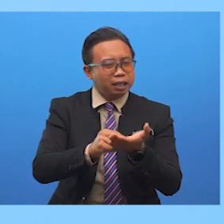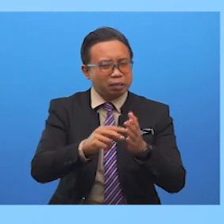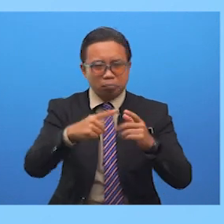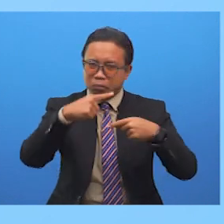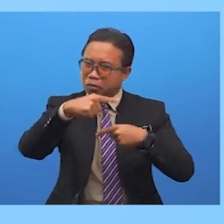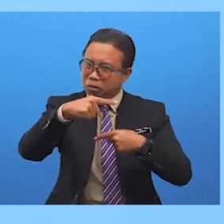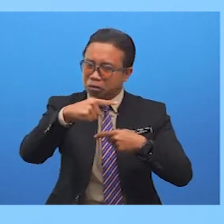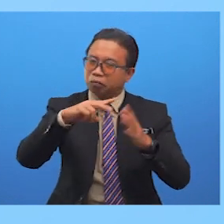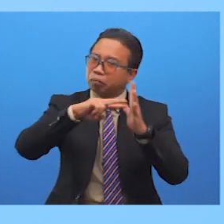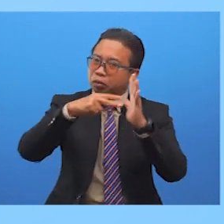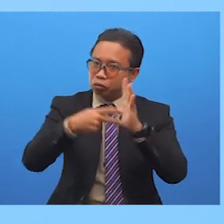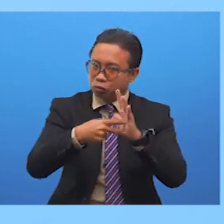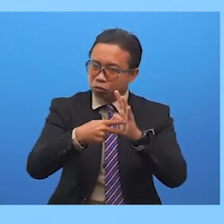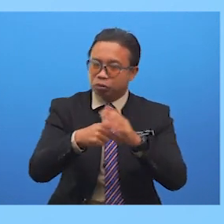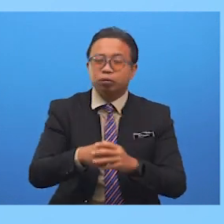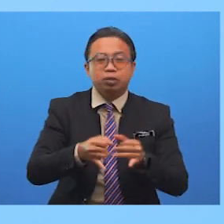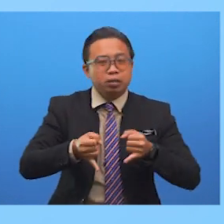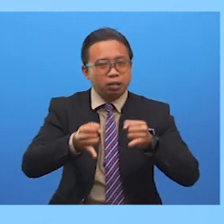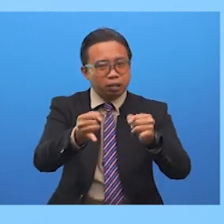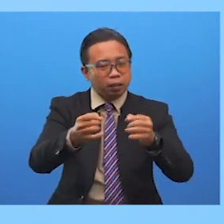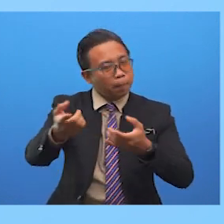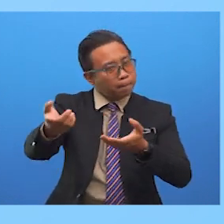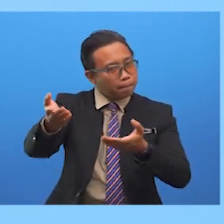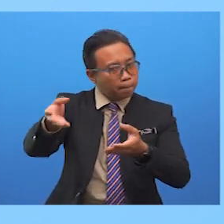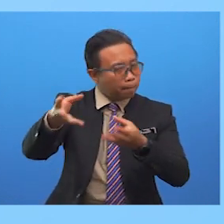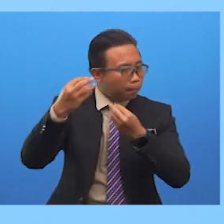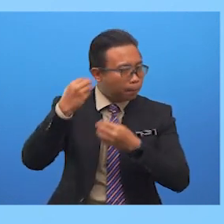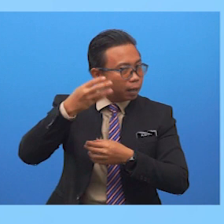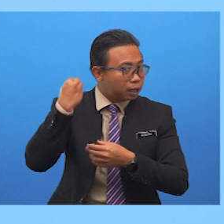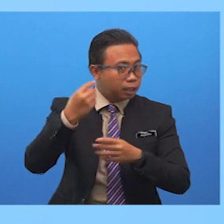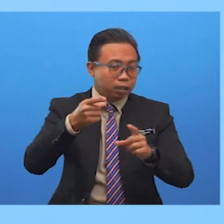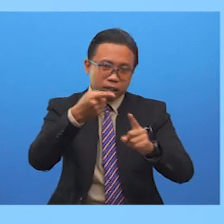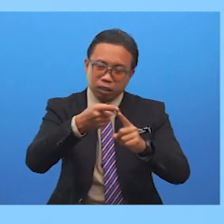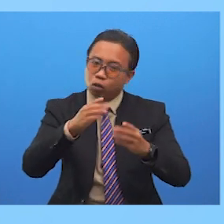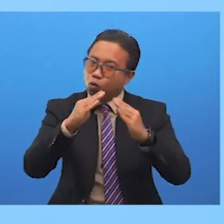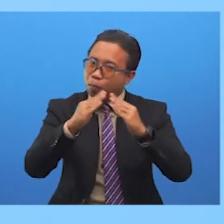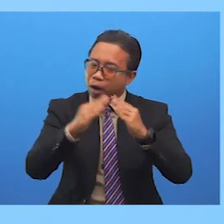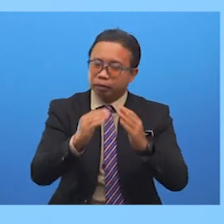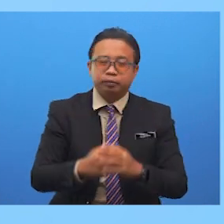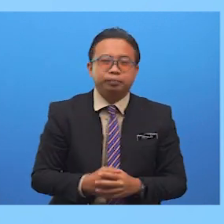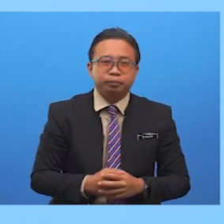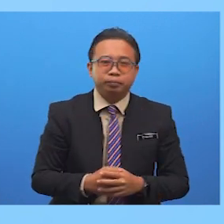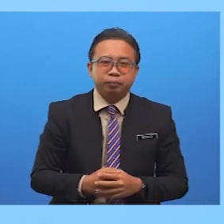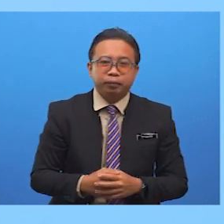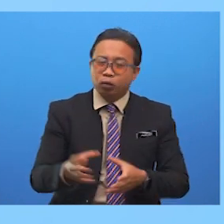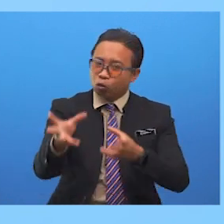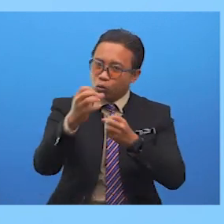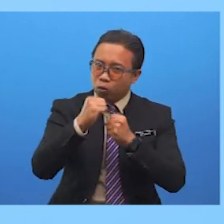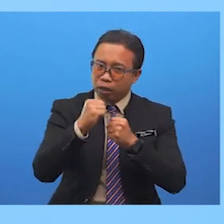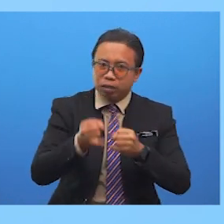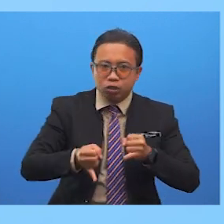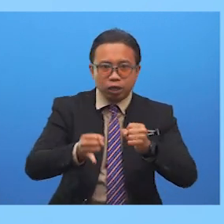negatif bermaksud perjalanan Suraya pulang kerumahnya make huraian bagi perjalanan